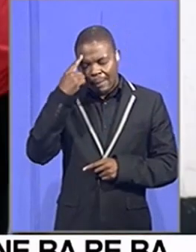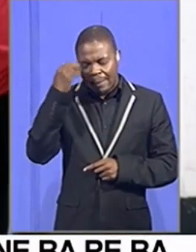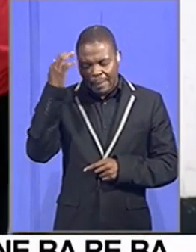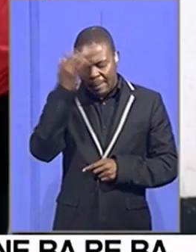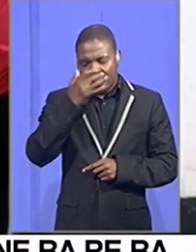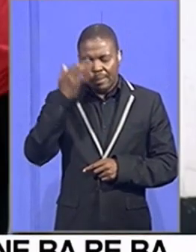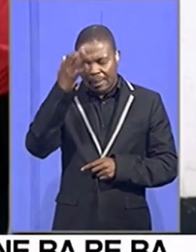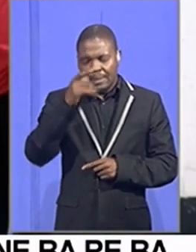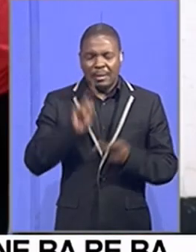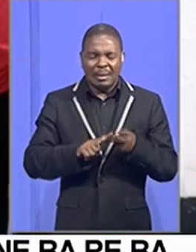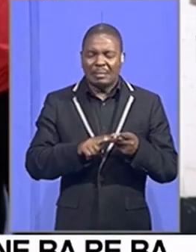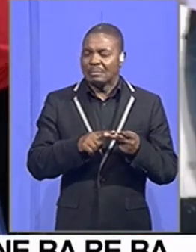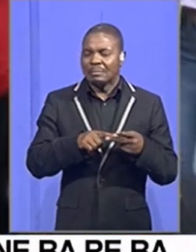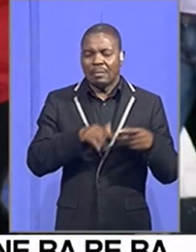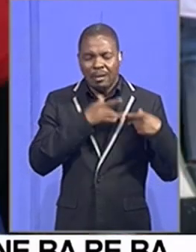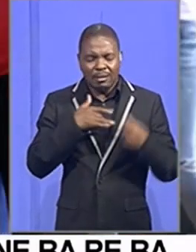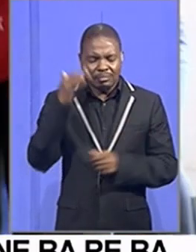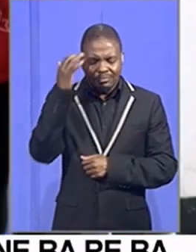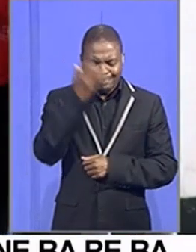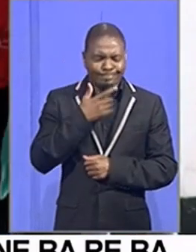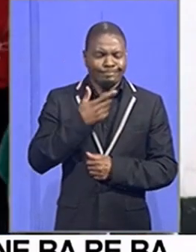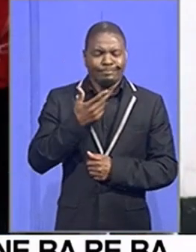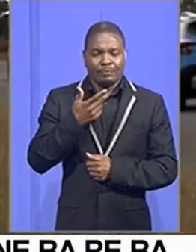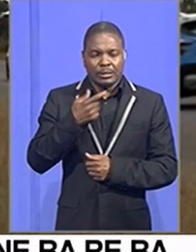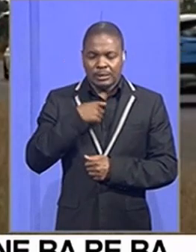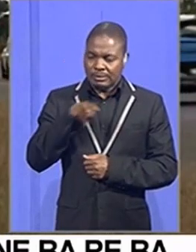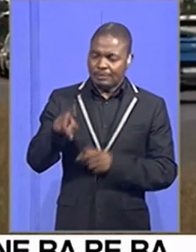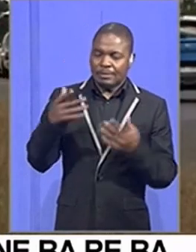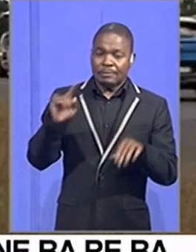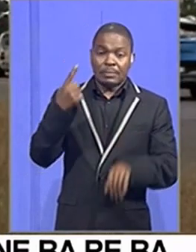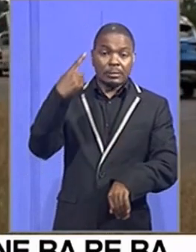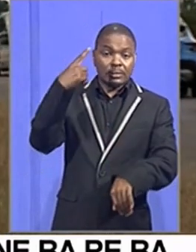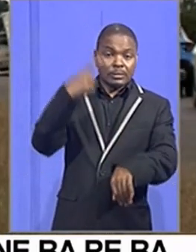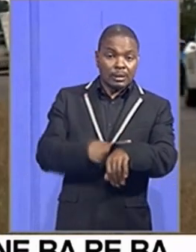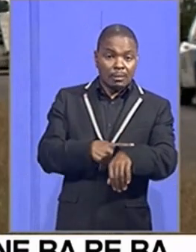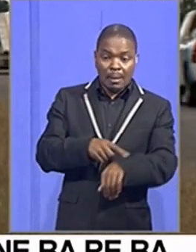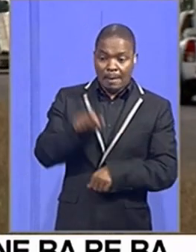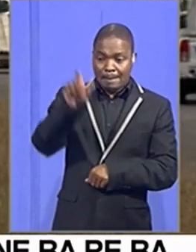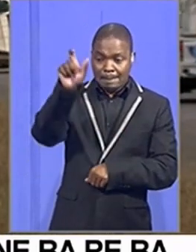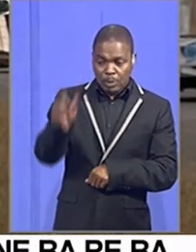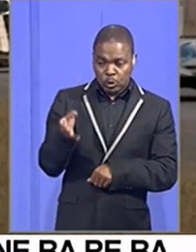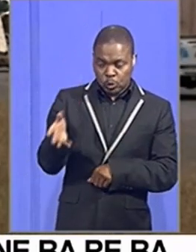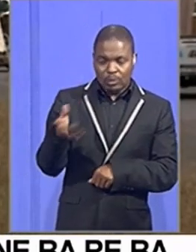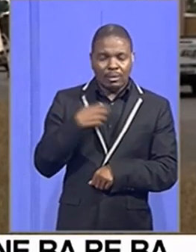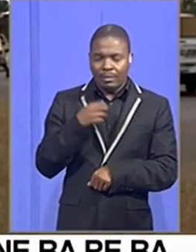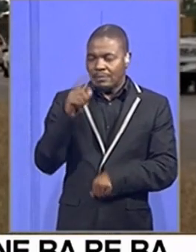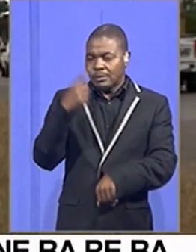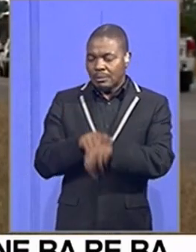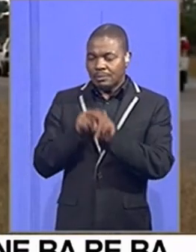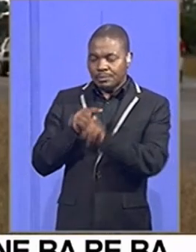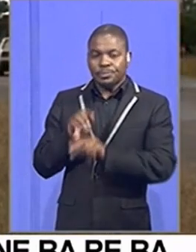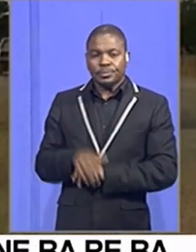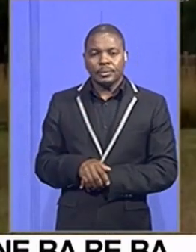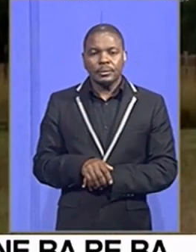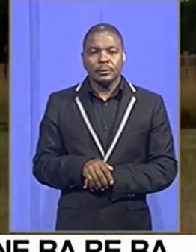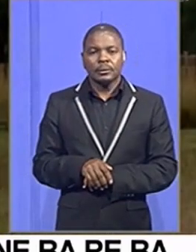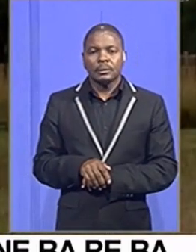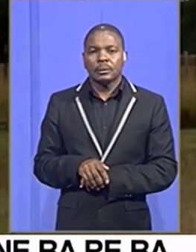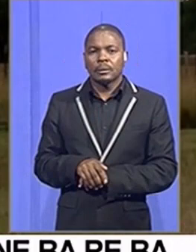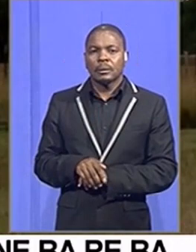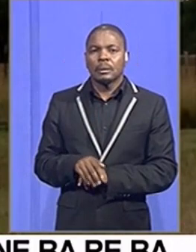rona. The way re bone tiragalo e ka teng nna ke la ntlha ke bona mosadi a itsewa dio tse dintseng ya. Mogononelwa